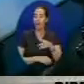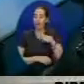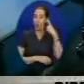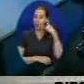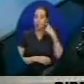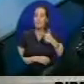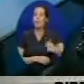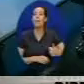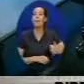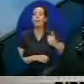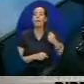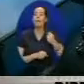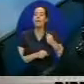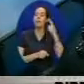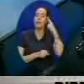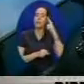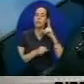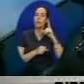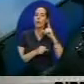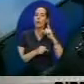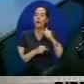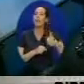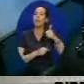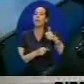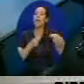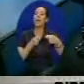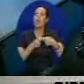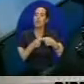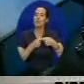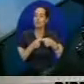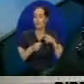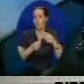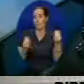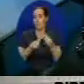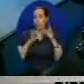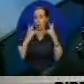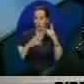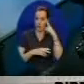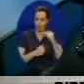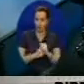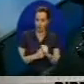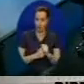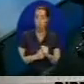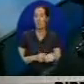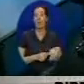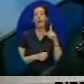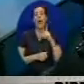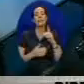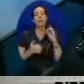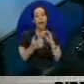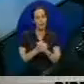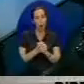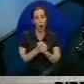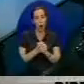יודעים לנהל גם את העומק של הקשר, זה גם מימד שמאוד חשוב לדעת. אז